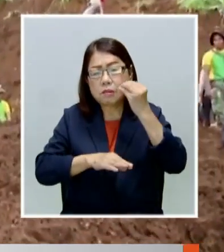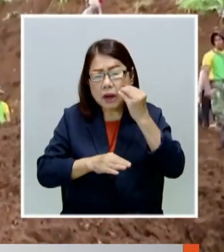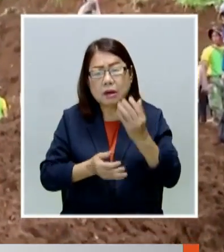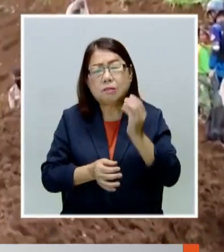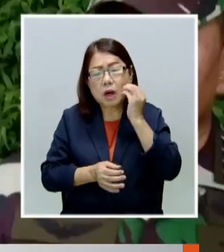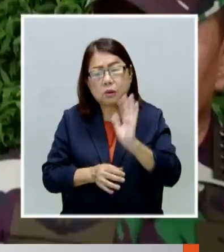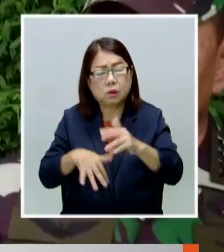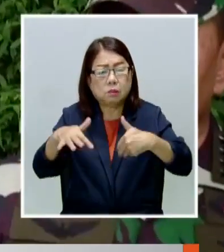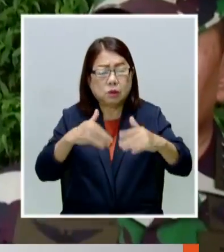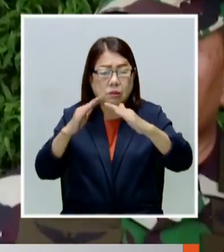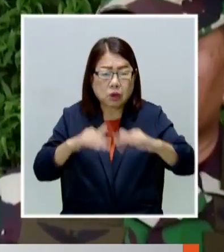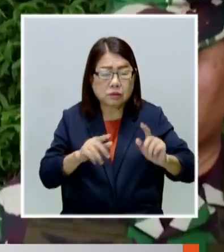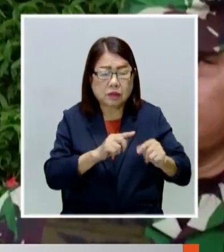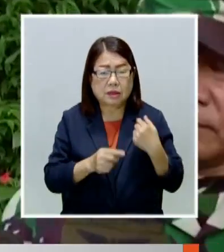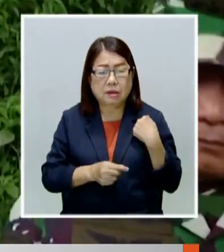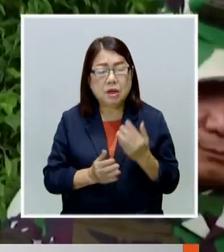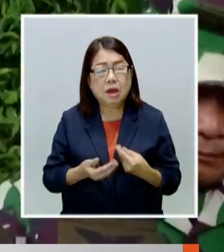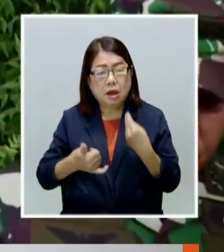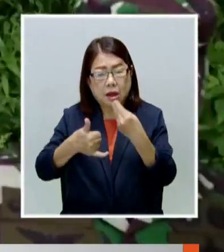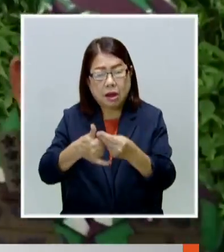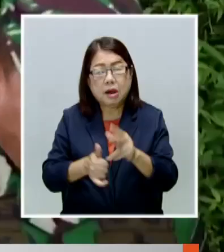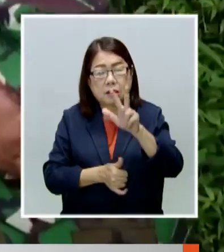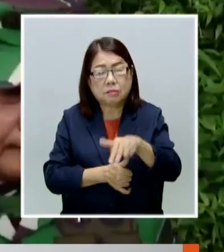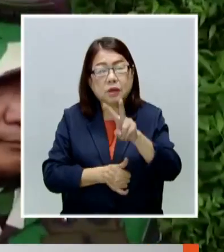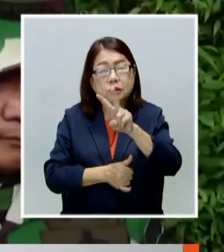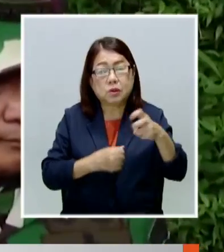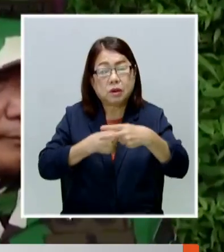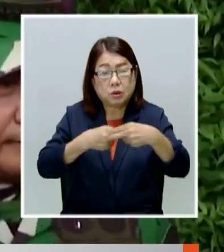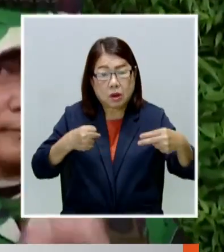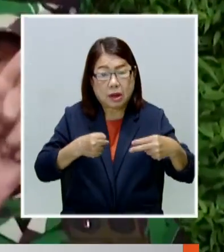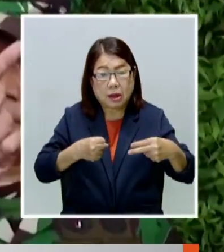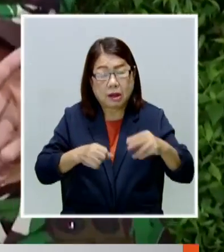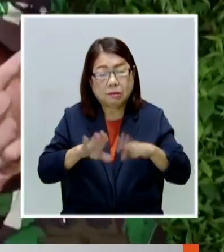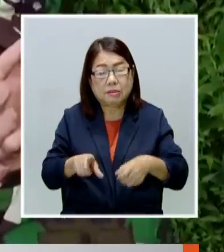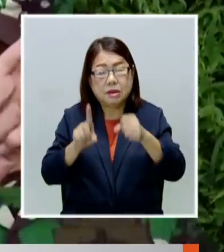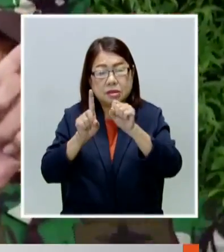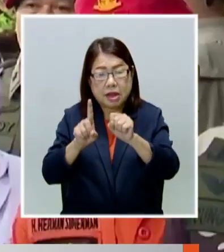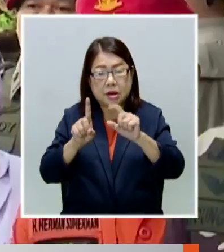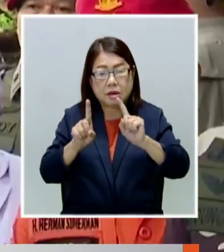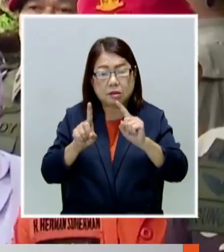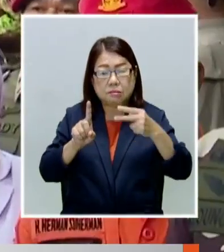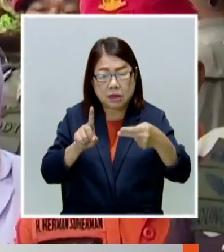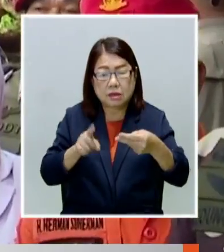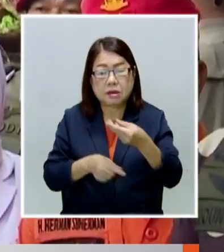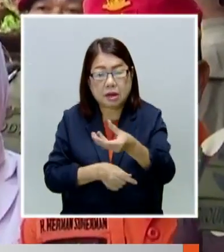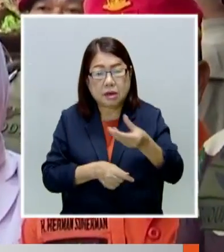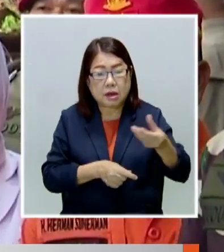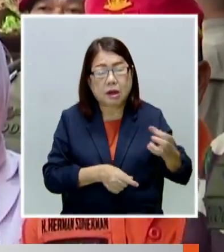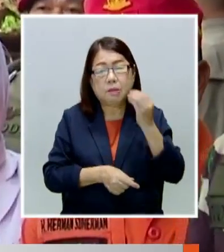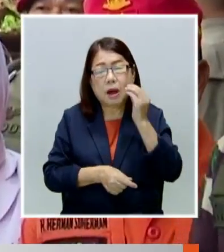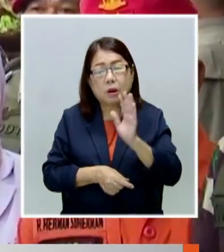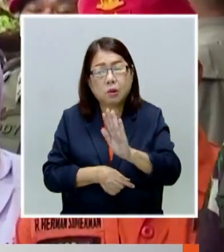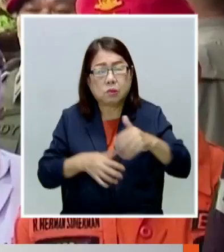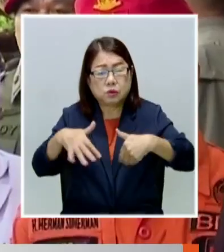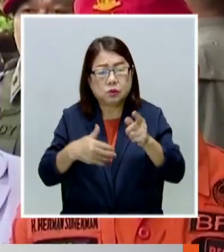ความเสียหายหนักรายละประมาณ 3,200 ดอลลาร์สหรัฐหรือประมาณ 110,000 บาทและยังบอกด้วยว่าบ้านเรือน